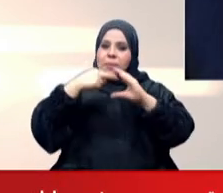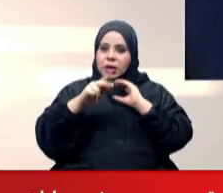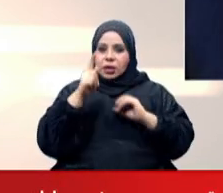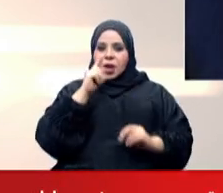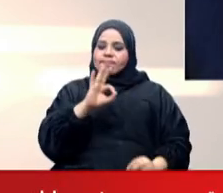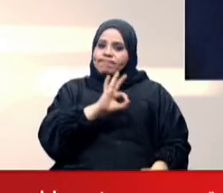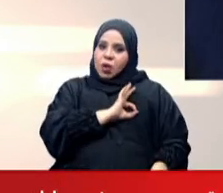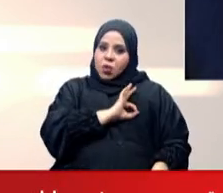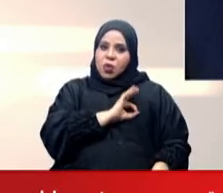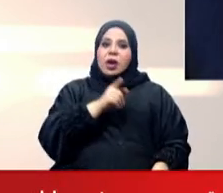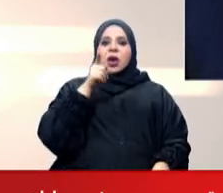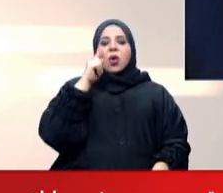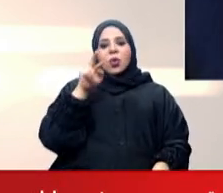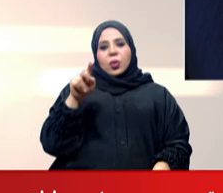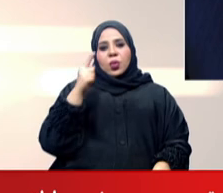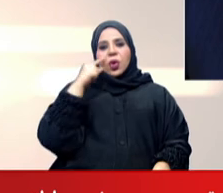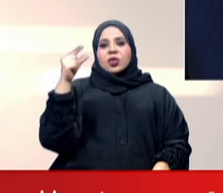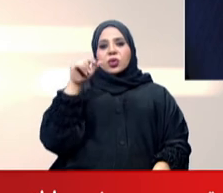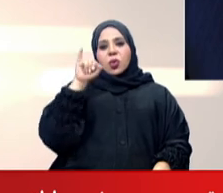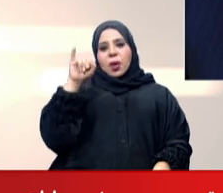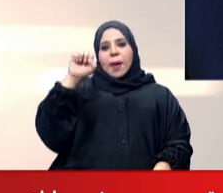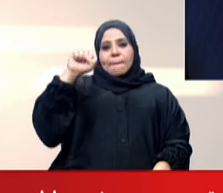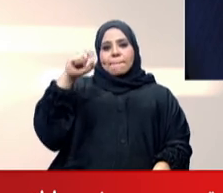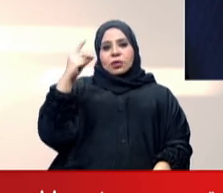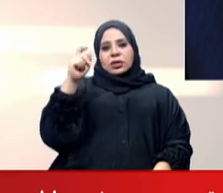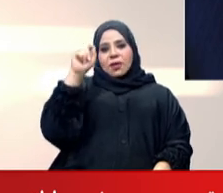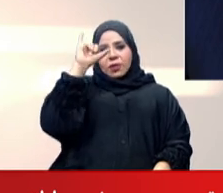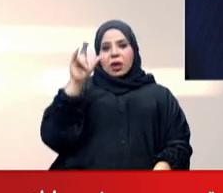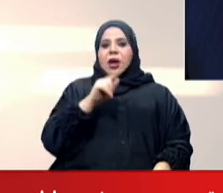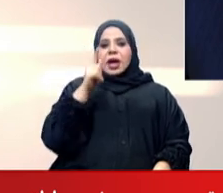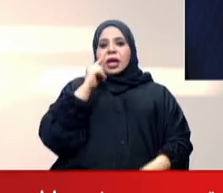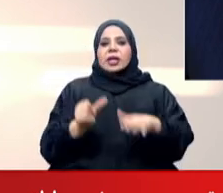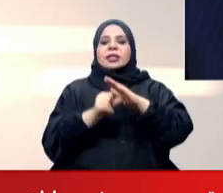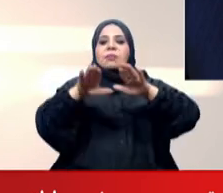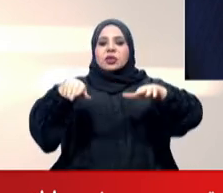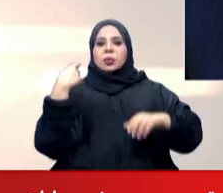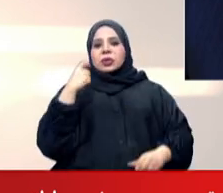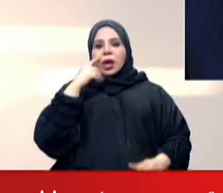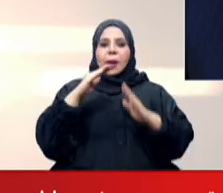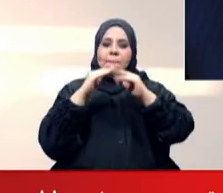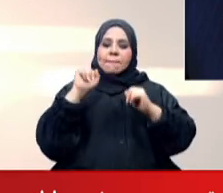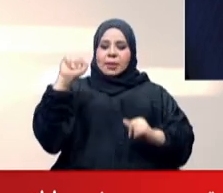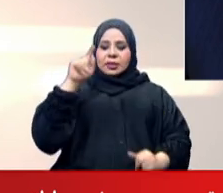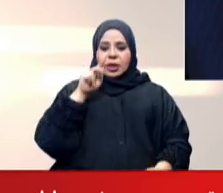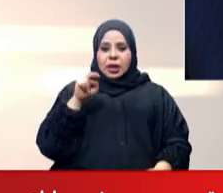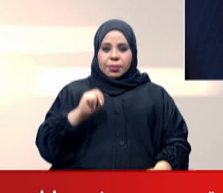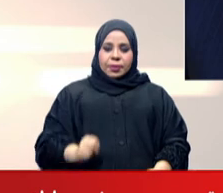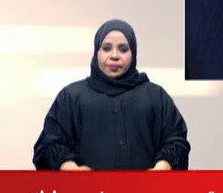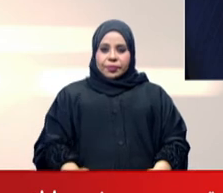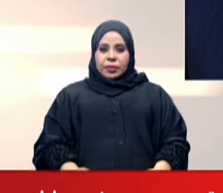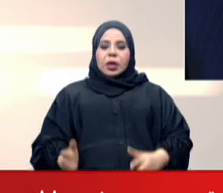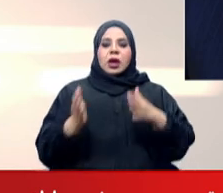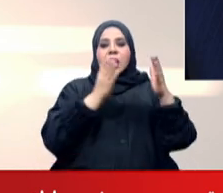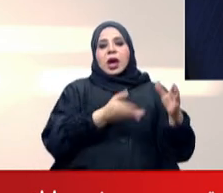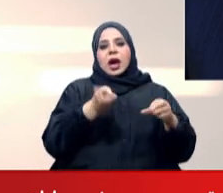تعزية ومواساة مماثلة إلى أخيه معالي الدكتور مصطفى مدبولي رئيس مجلس الوزراء بجمهورية مصر العربية